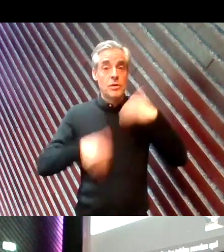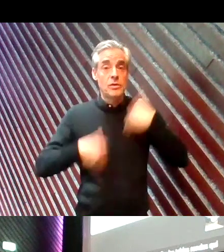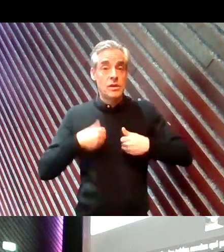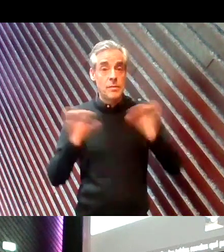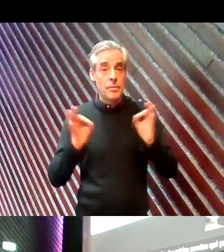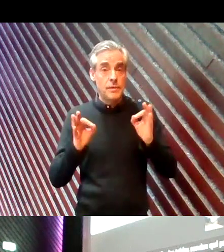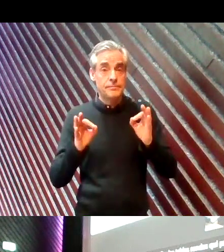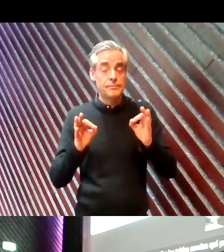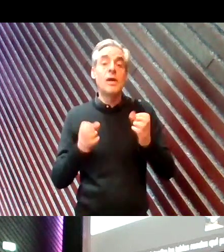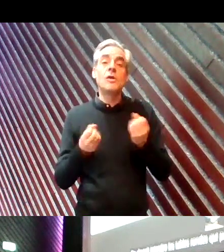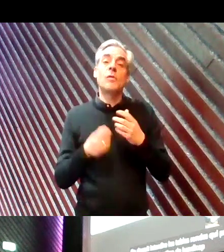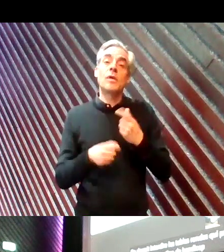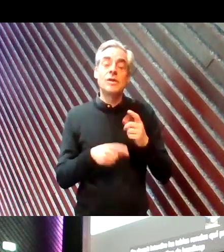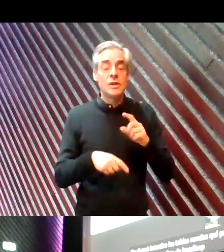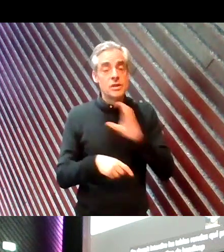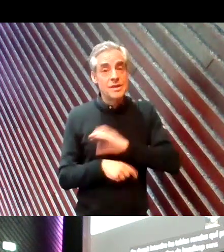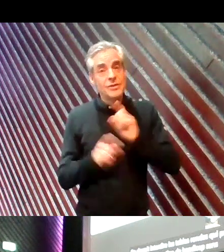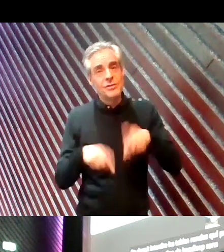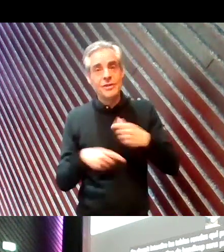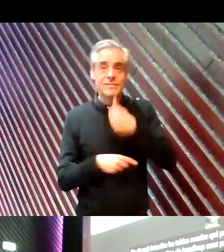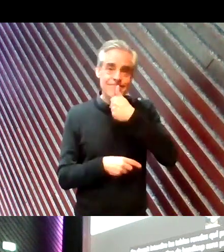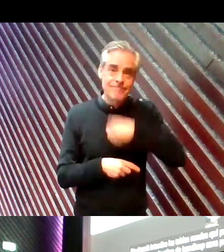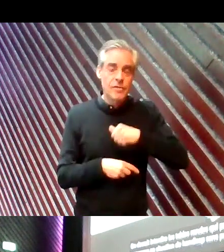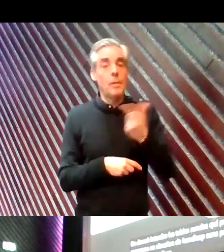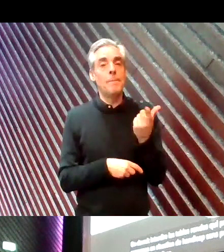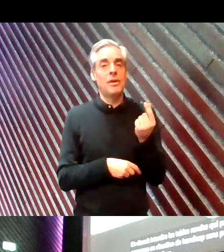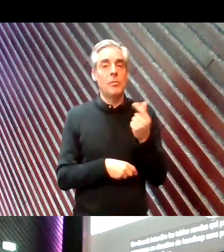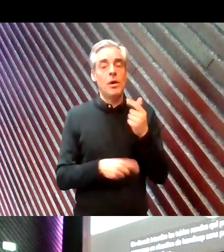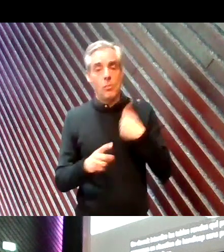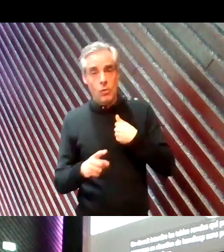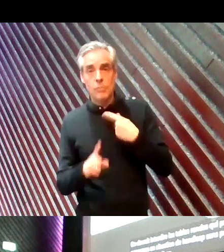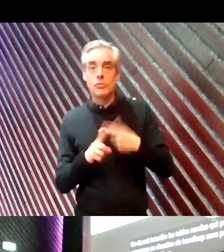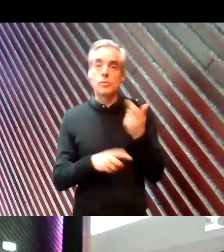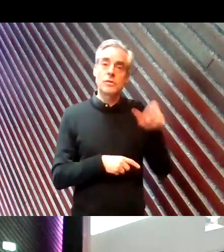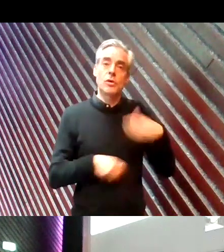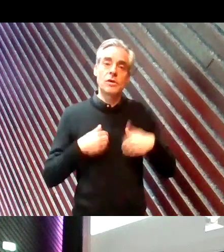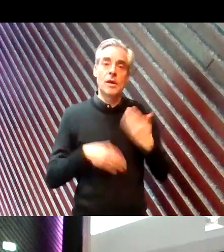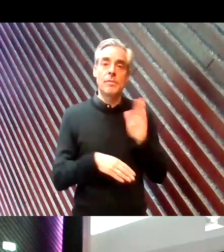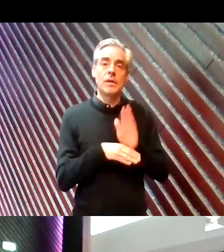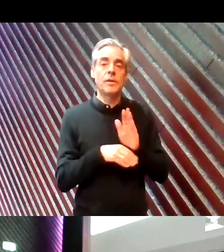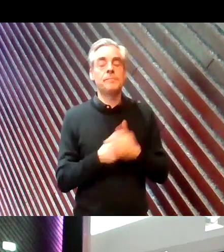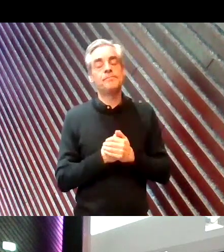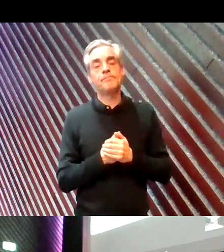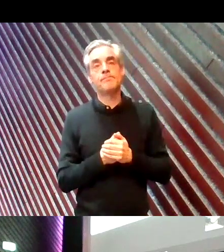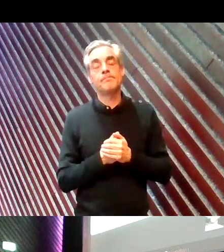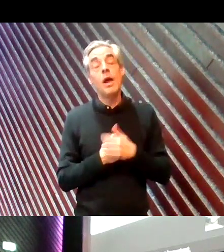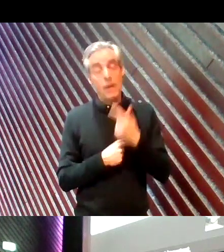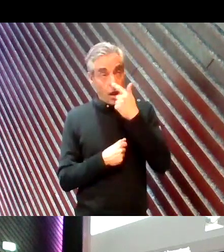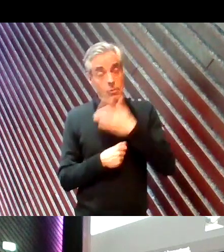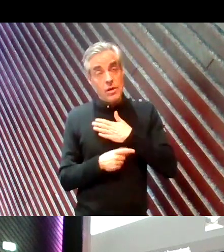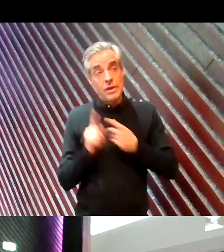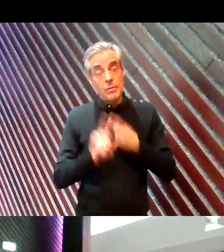première à venir souvent en binôme. Voilà, ça m'énerve aussi. Donc, ça, c'est extrêmement important et je pense qu'il faut